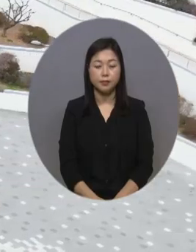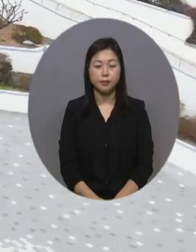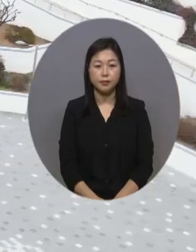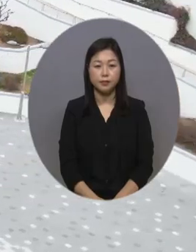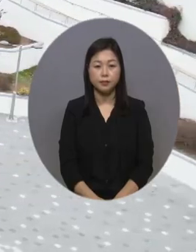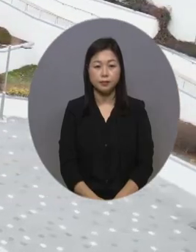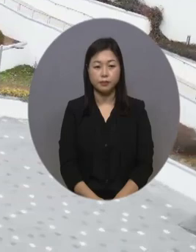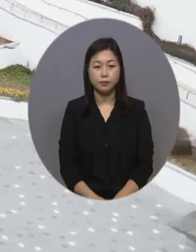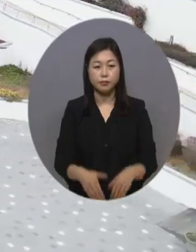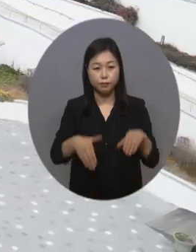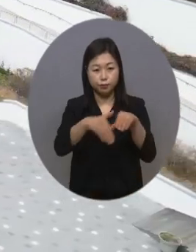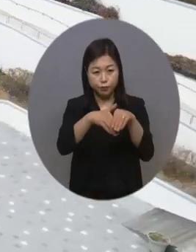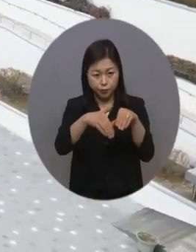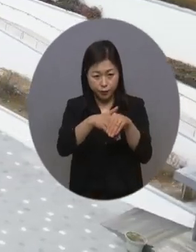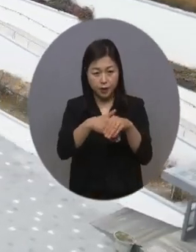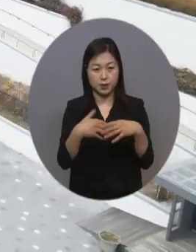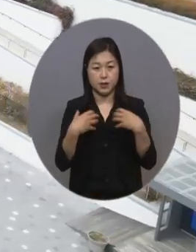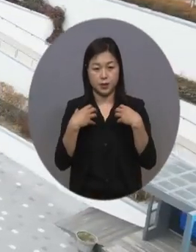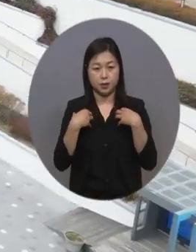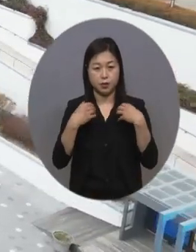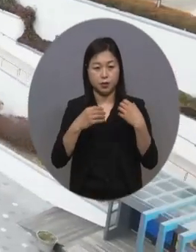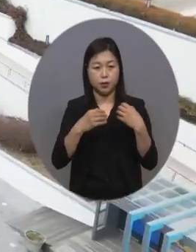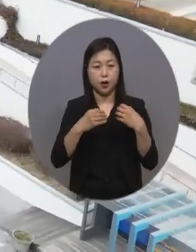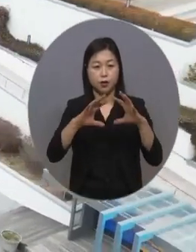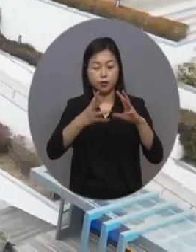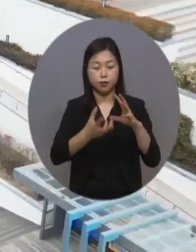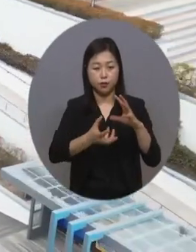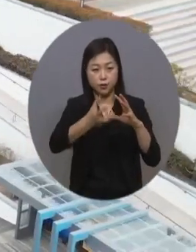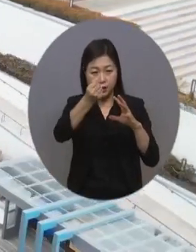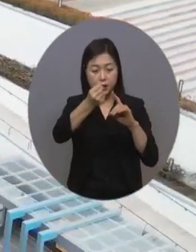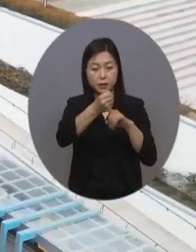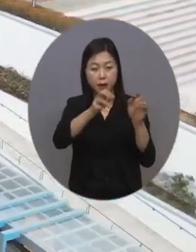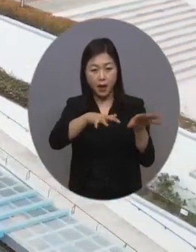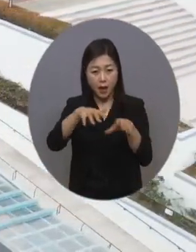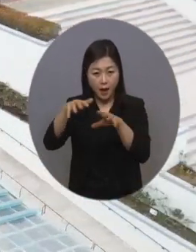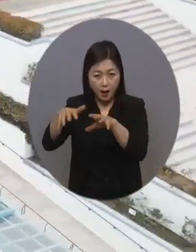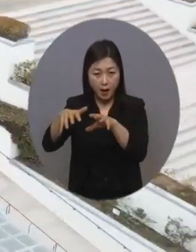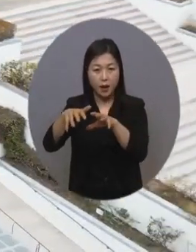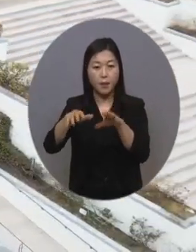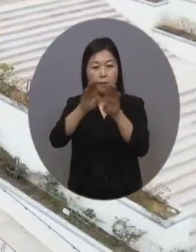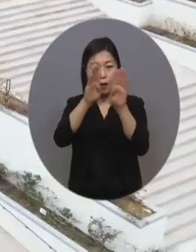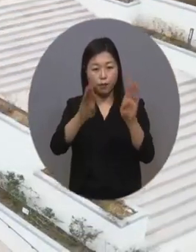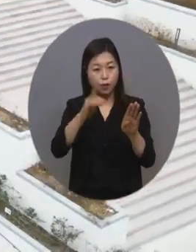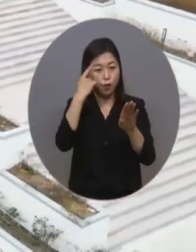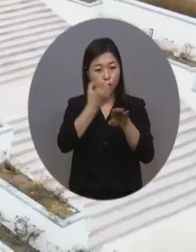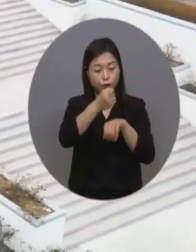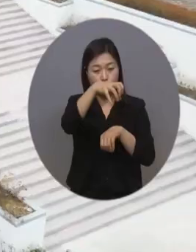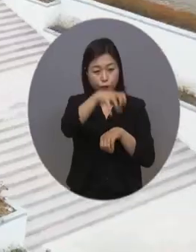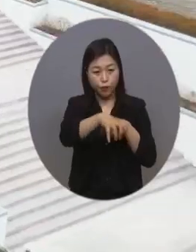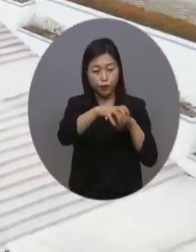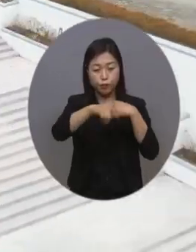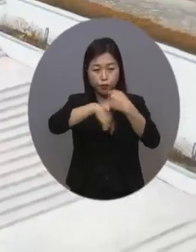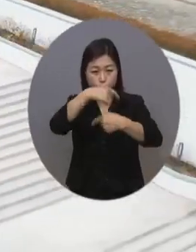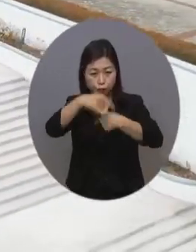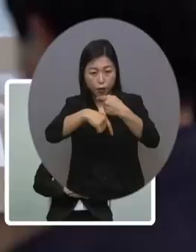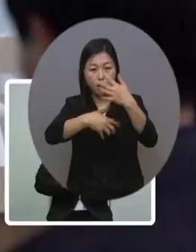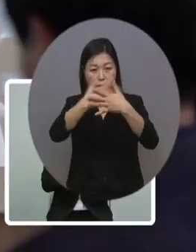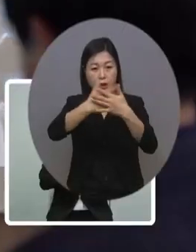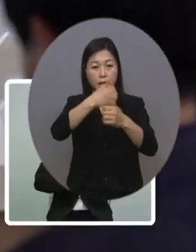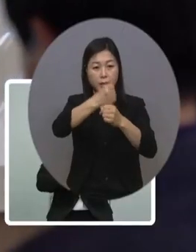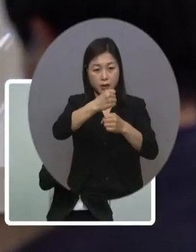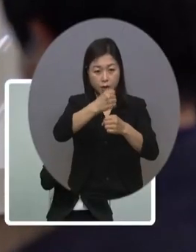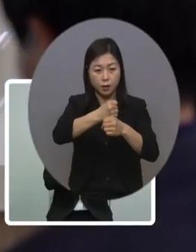문화재청 국립해양문화재연구소는 청각장애인을 위한 수어 해양문화유산 영상 콘텐츠를 제작하고